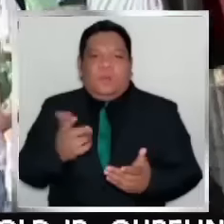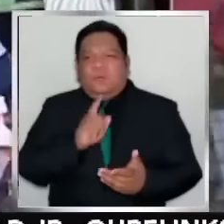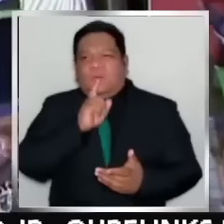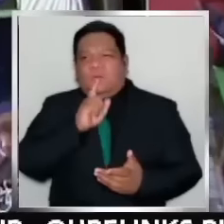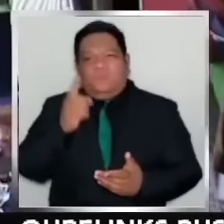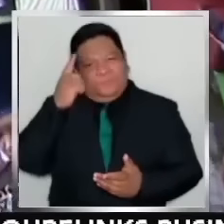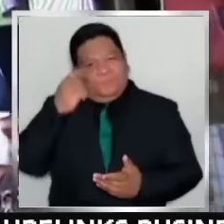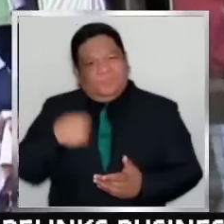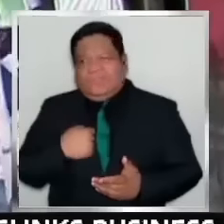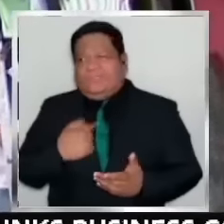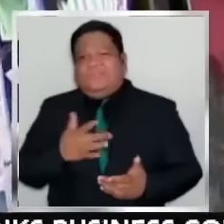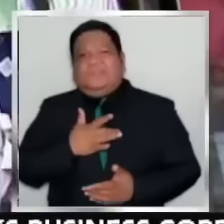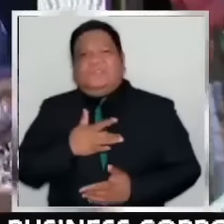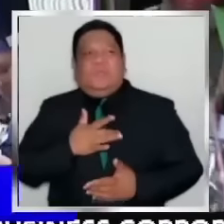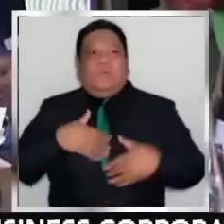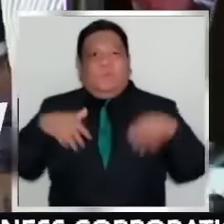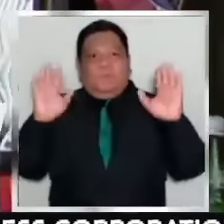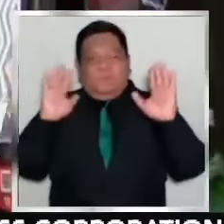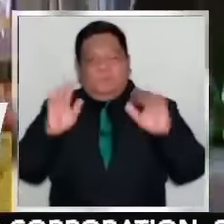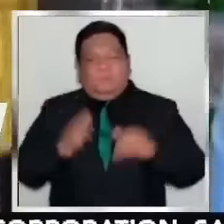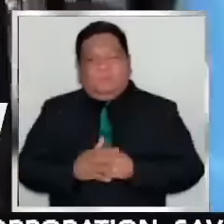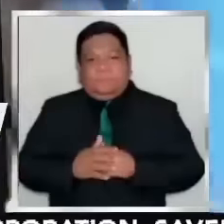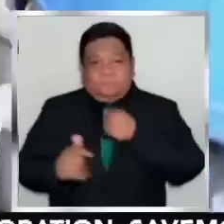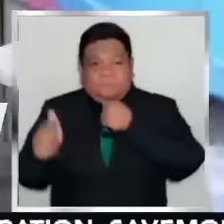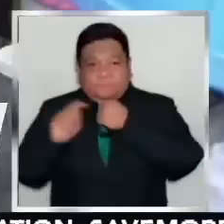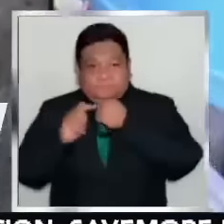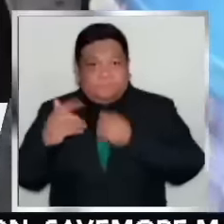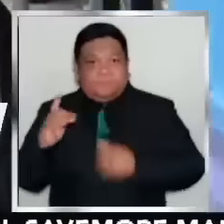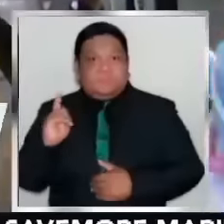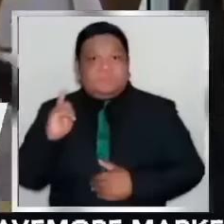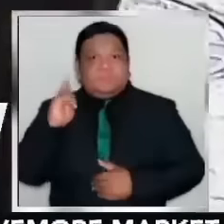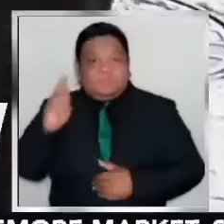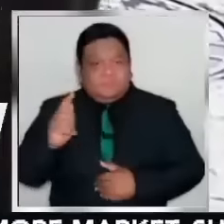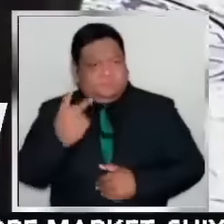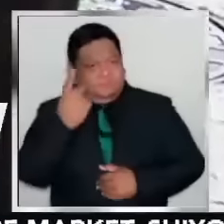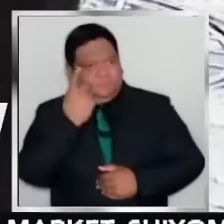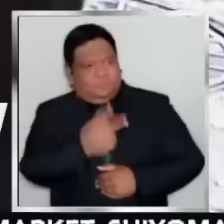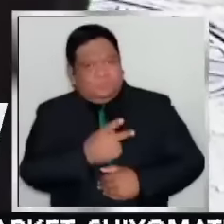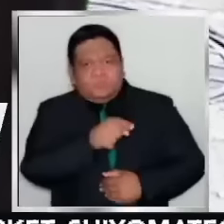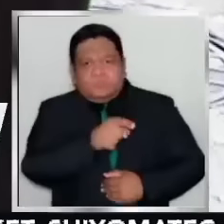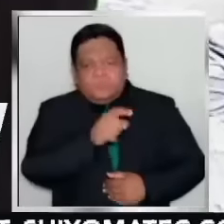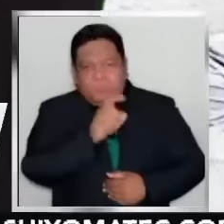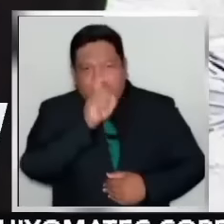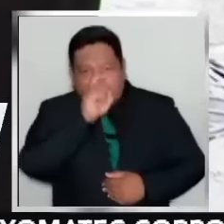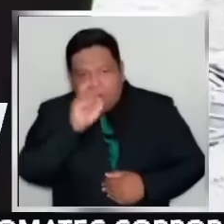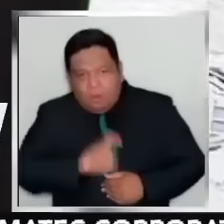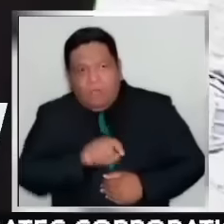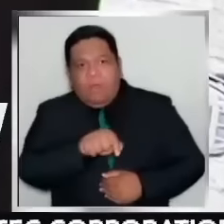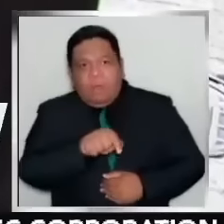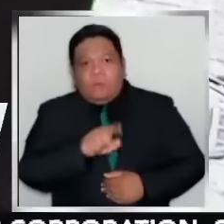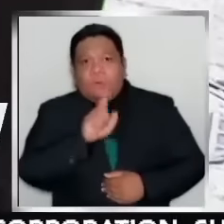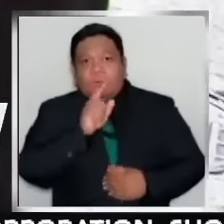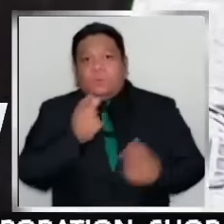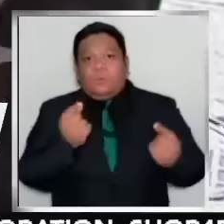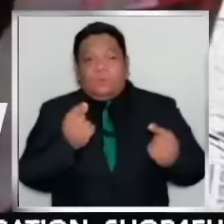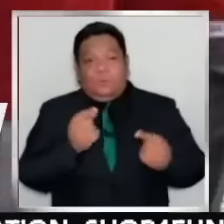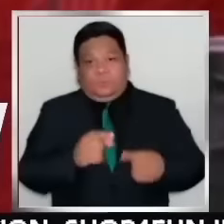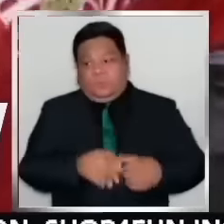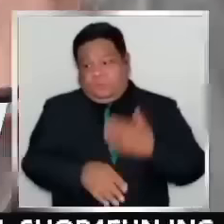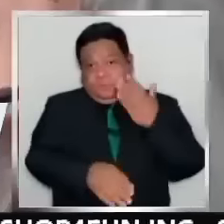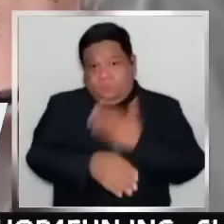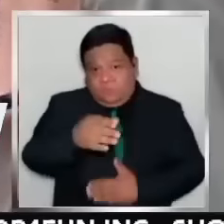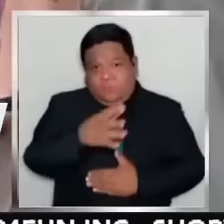sir. Hanggang sa isang araw, nakita raw niya ang isang matandang delivery rider na putol ang isang kamay, pati raw ang isang